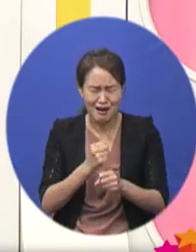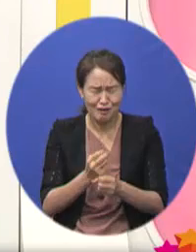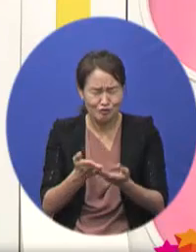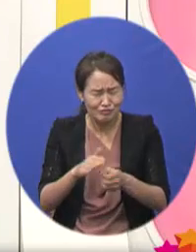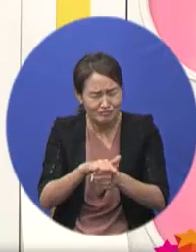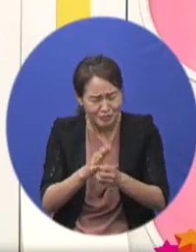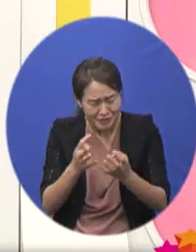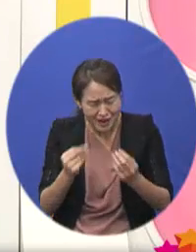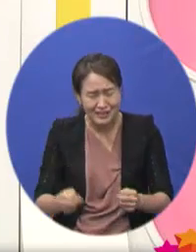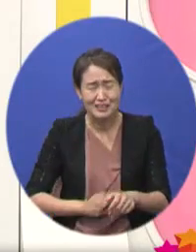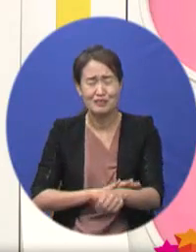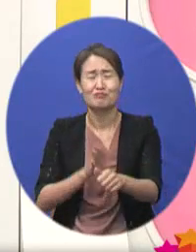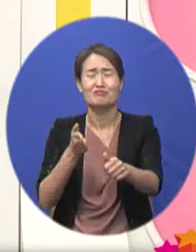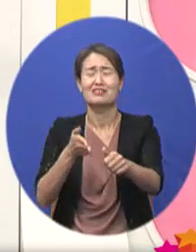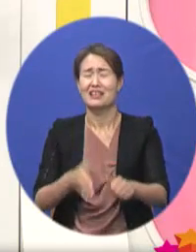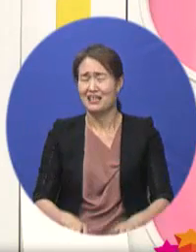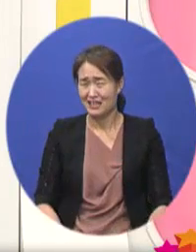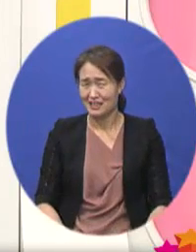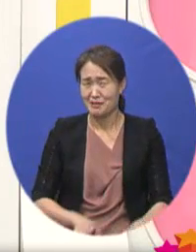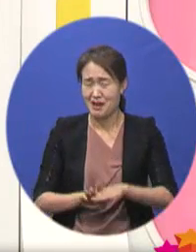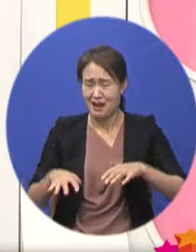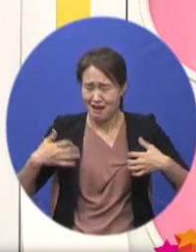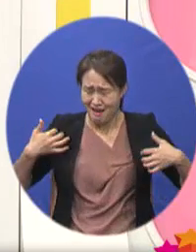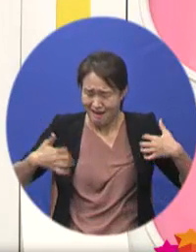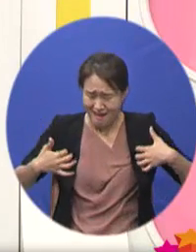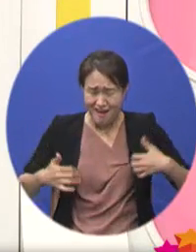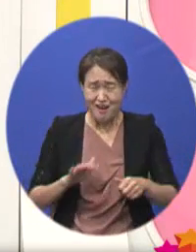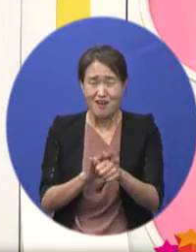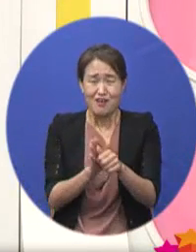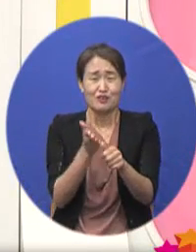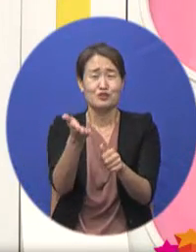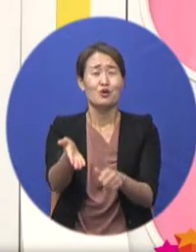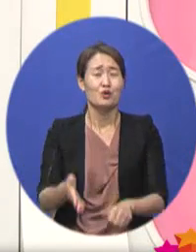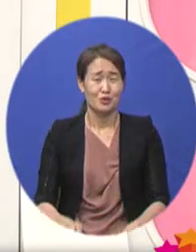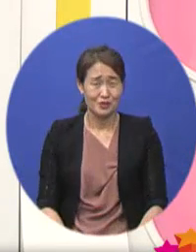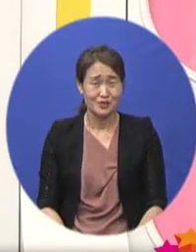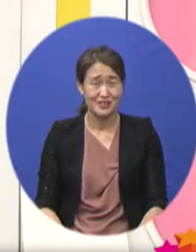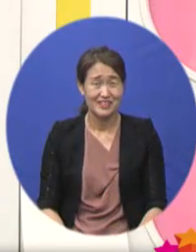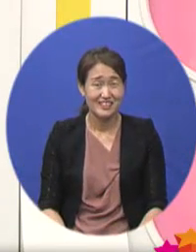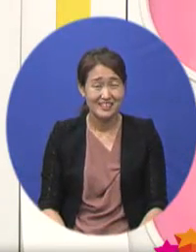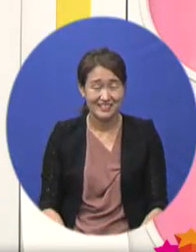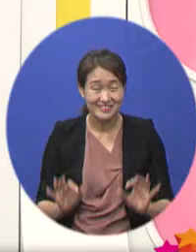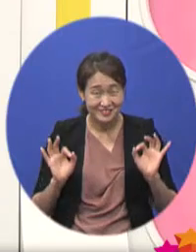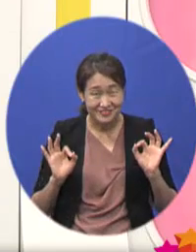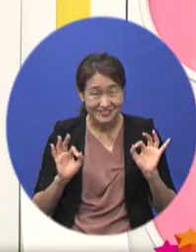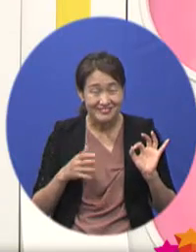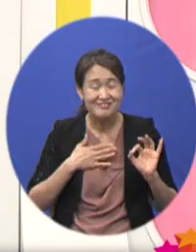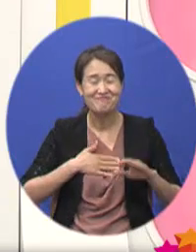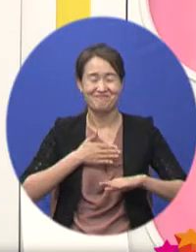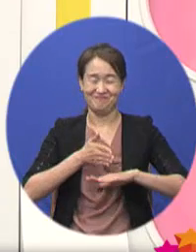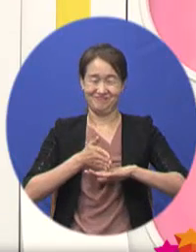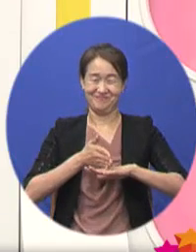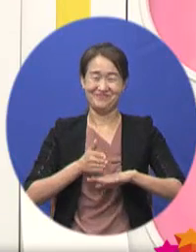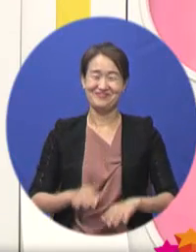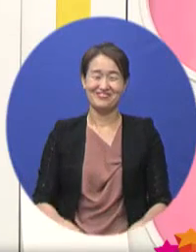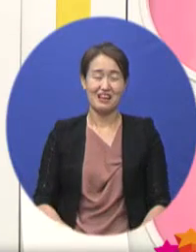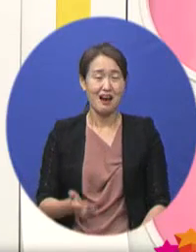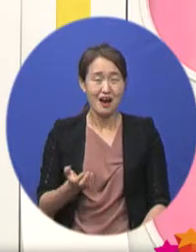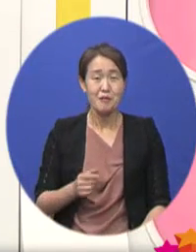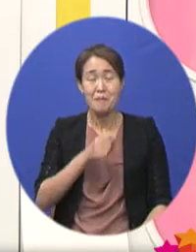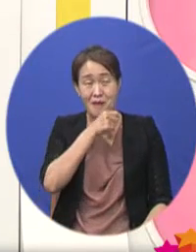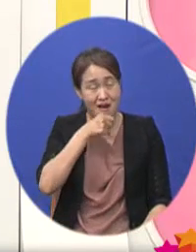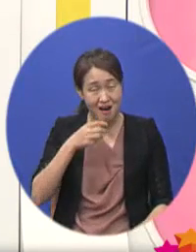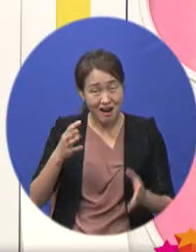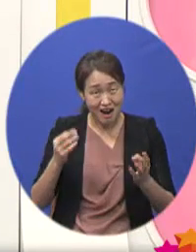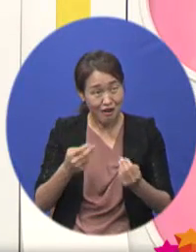많이 사랑해주시고 방학 즐겁게 이게 좀 해드주세요. 예, 감사합니다. 예, 아까 보니까